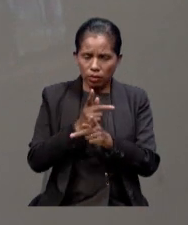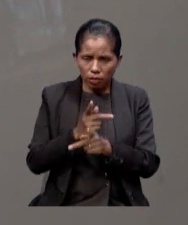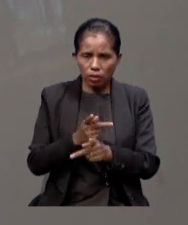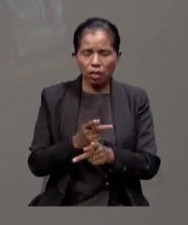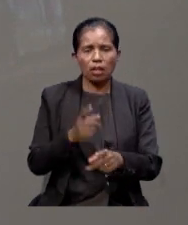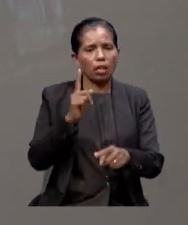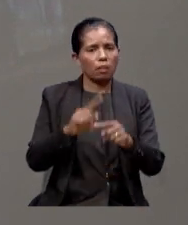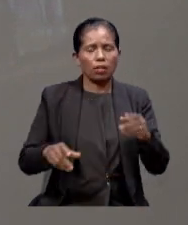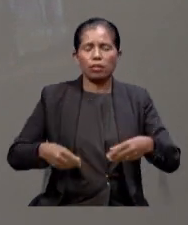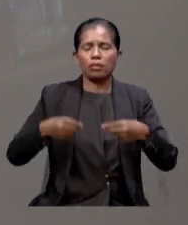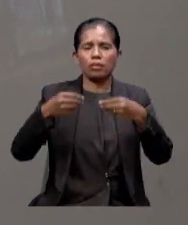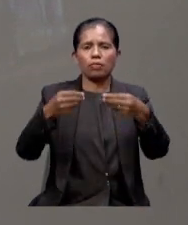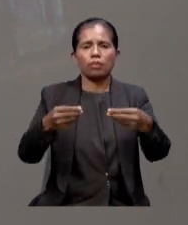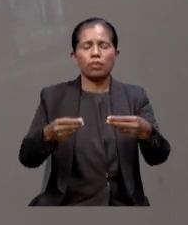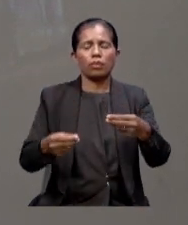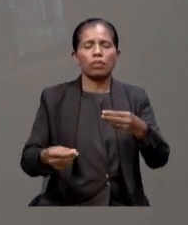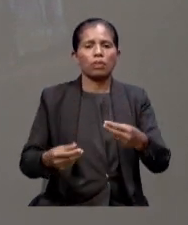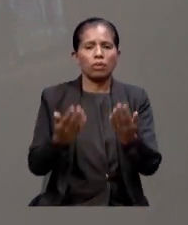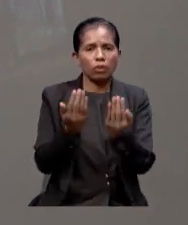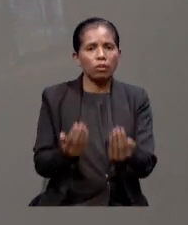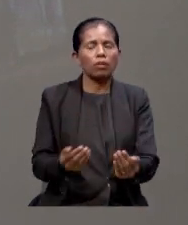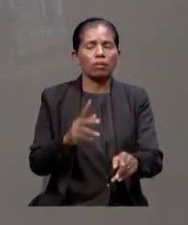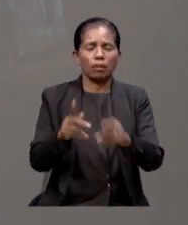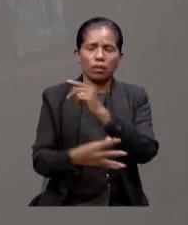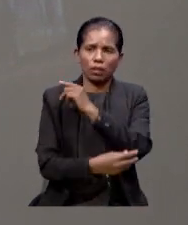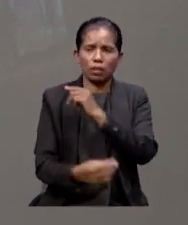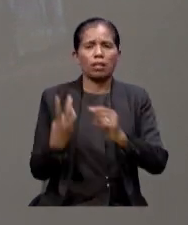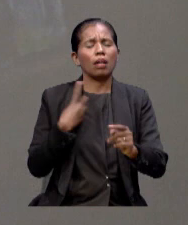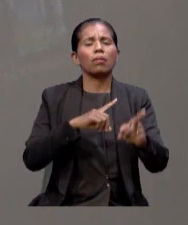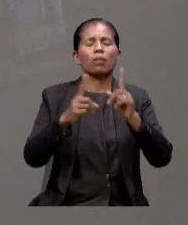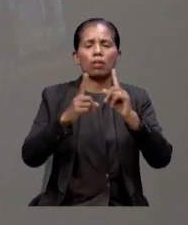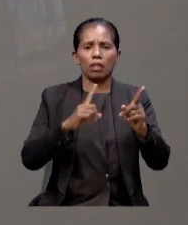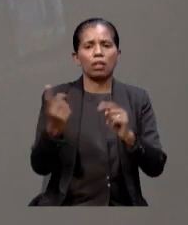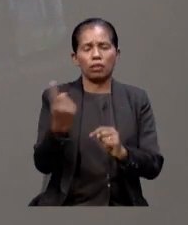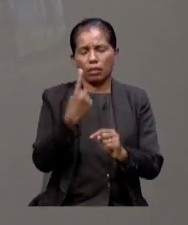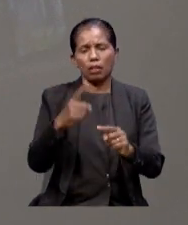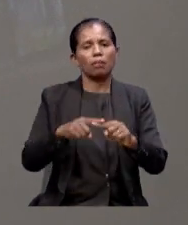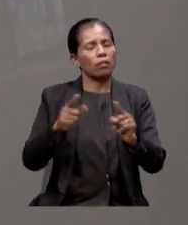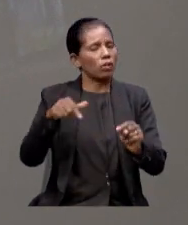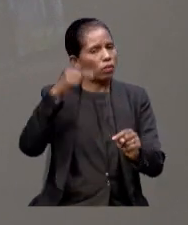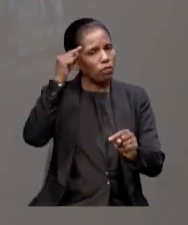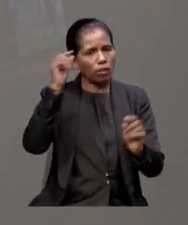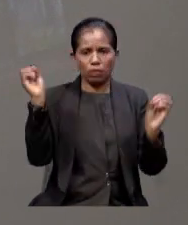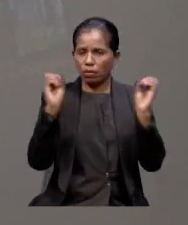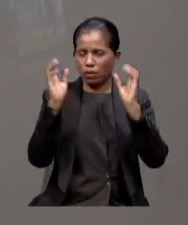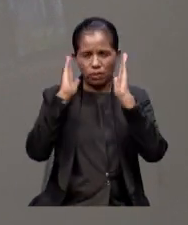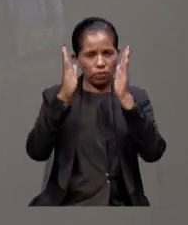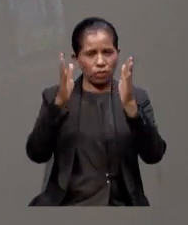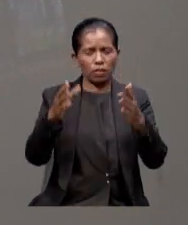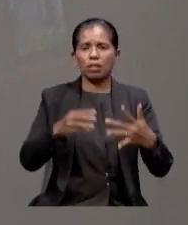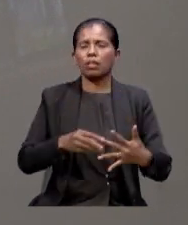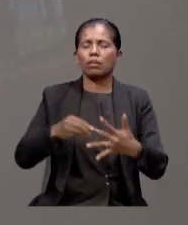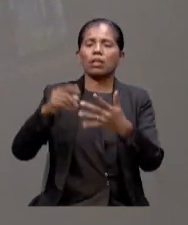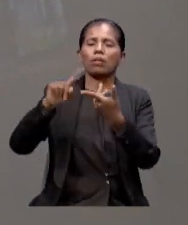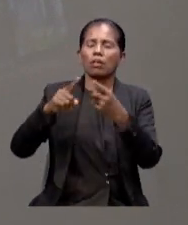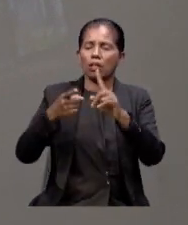labele fotodan baitani povo kiki. Ami hakiler bebe, mai be governo la tau atenção. Liu liu ba colega Sira